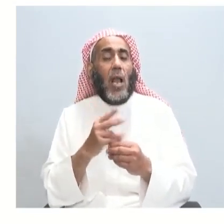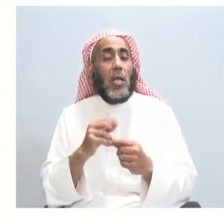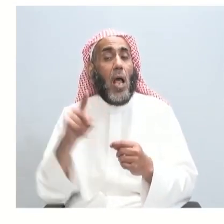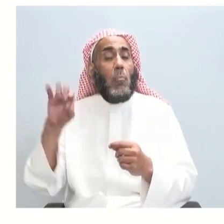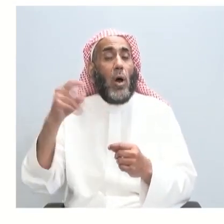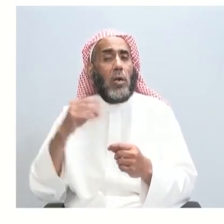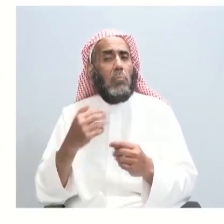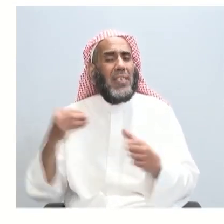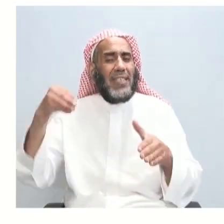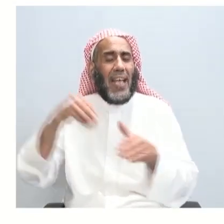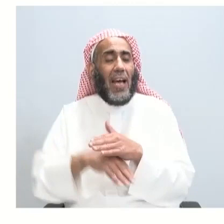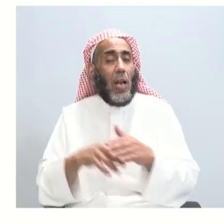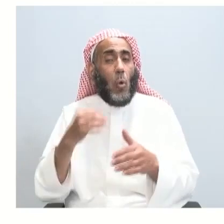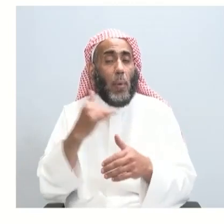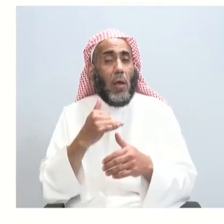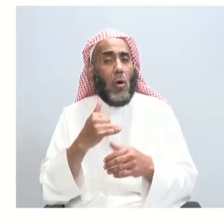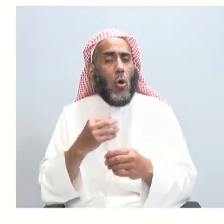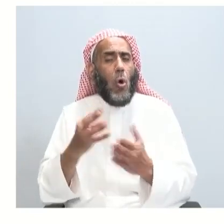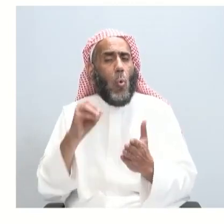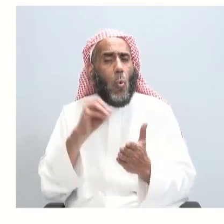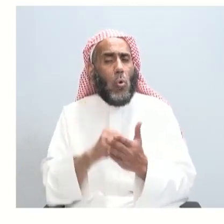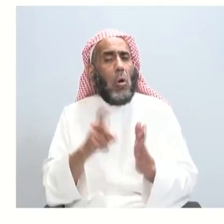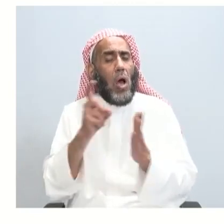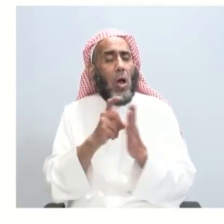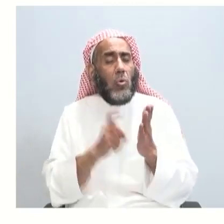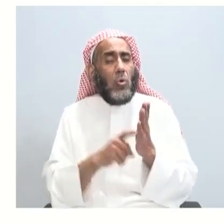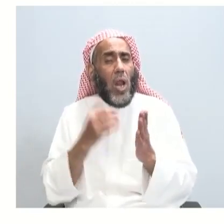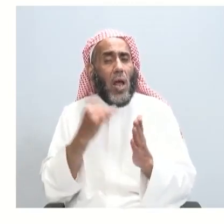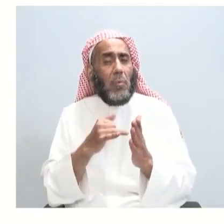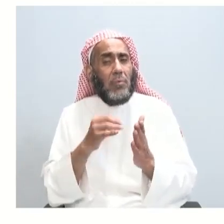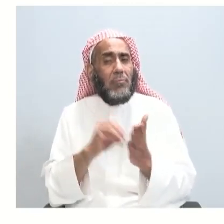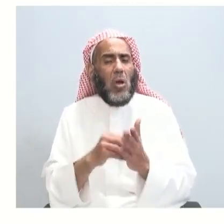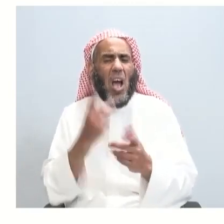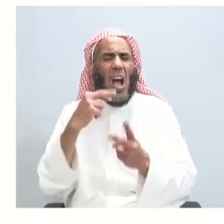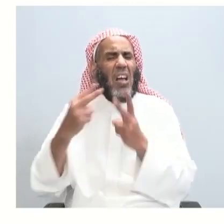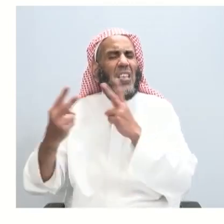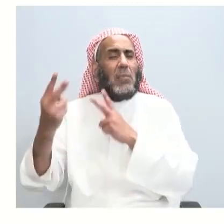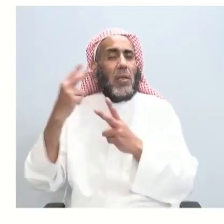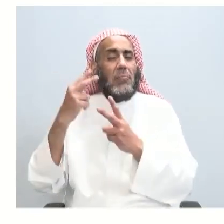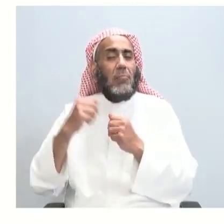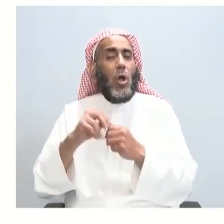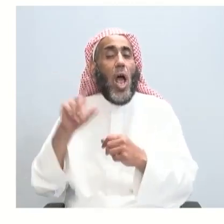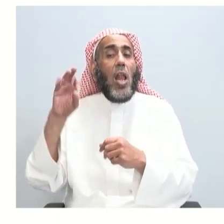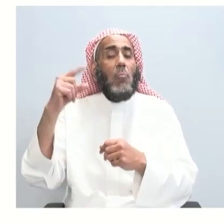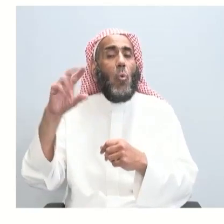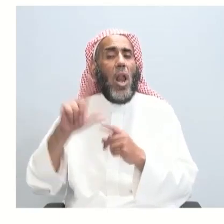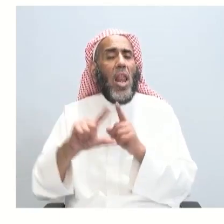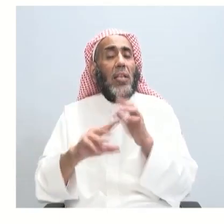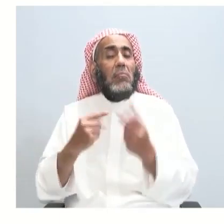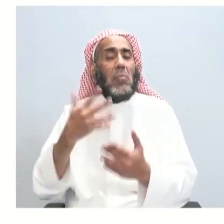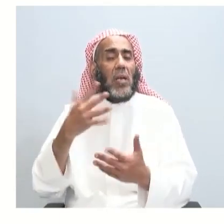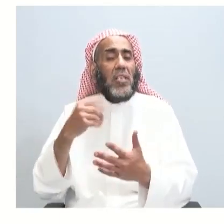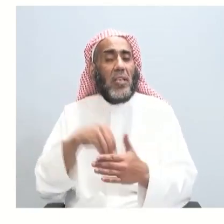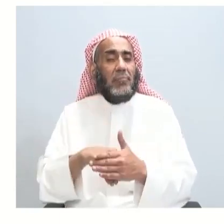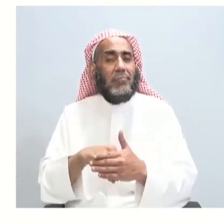معرب دخل العربيه واخضع لقانون العربي قديما والمولد حديثا